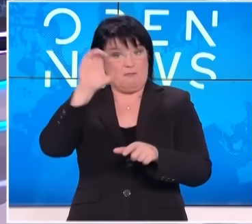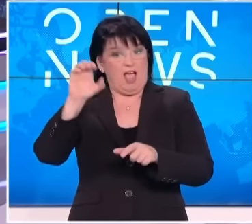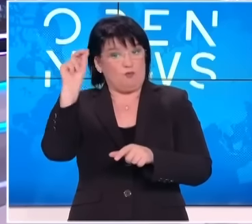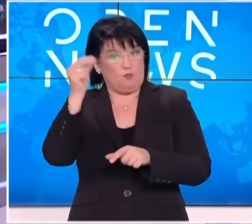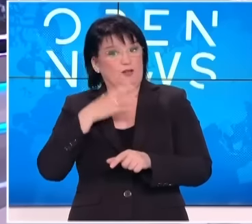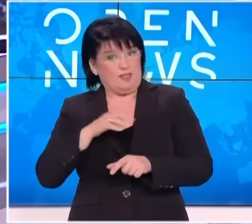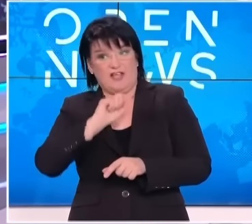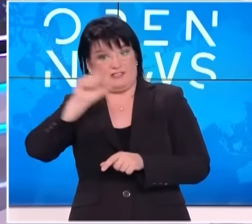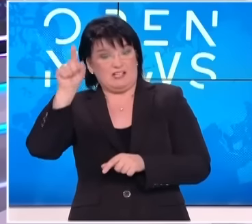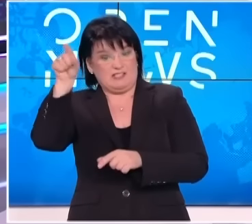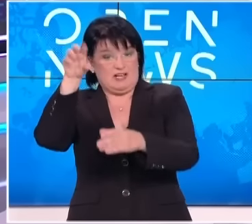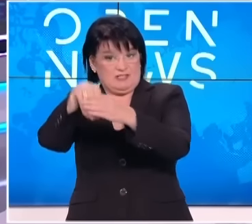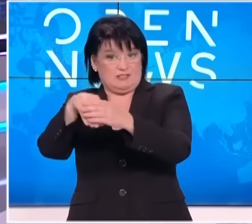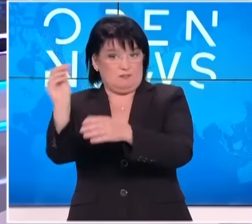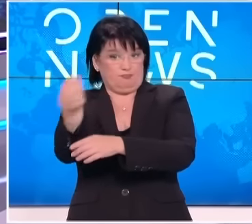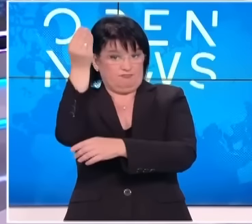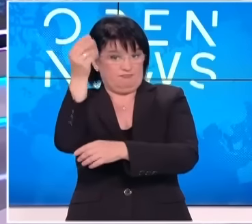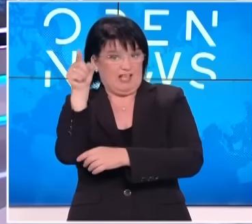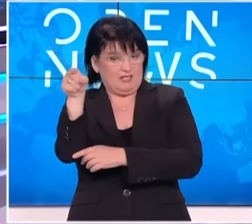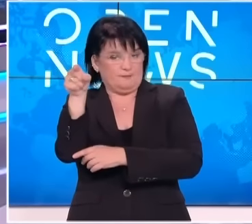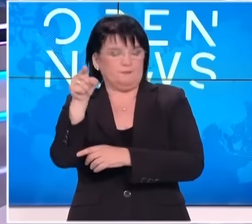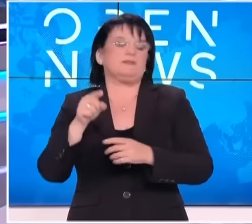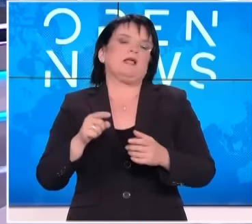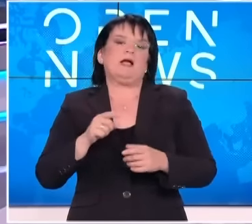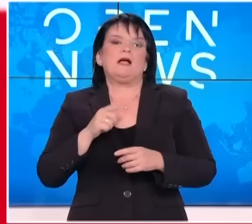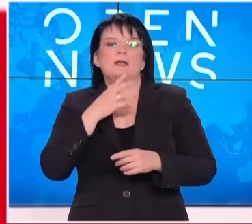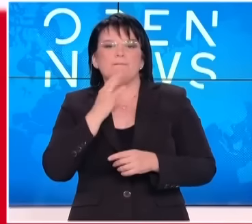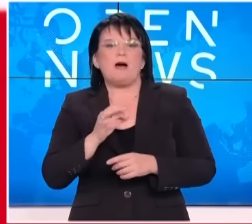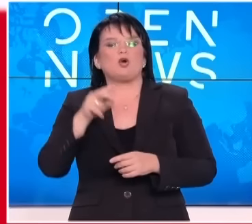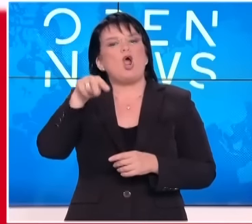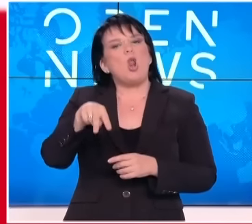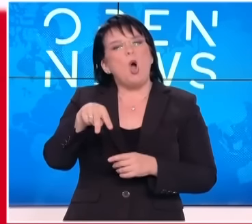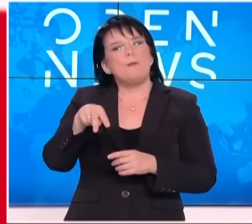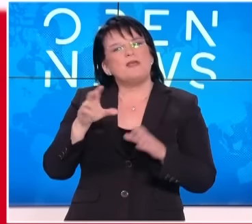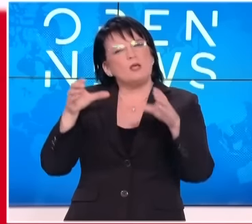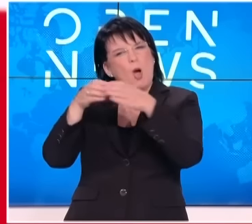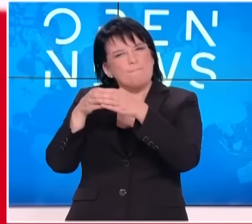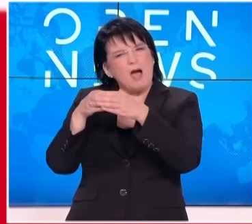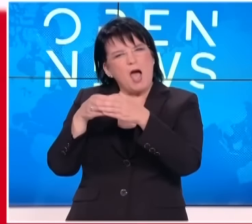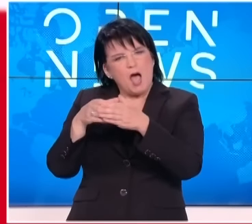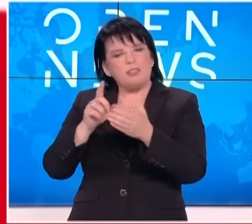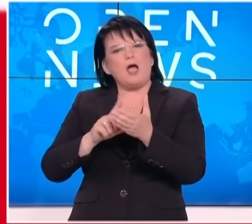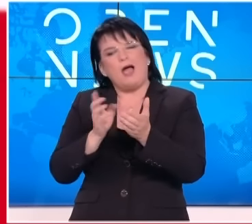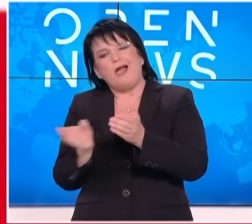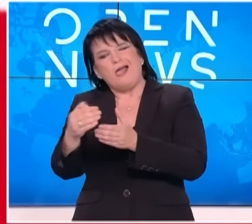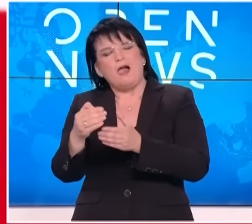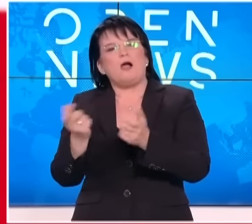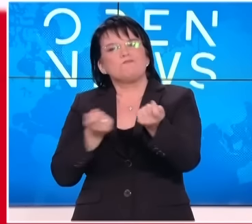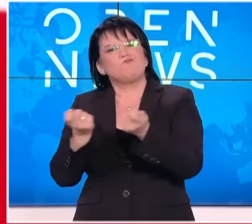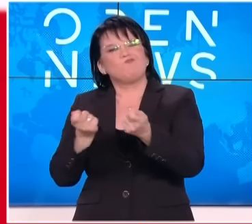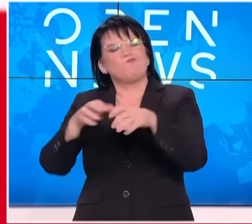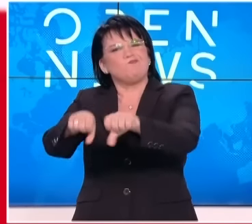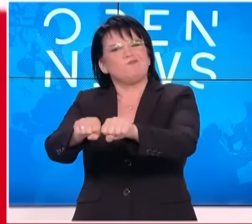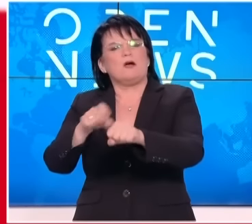ξέρετε τι γίνεται στην ευρωπαϊκή ένωση κυρία αντωνοπούλου υπάρχουν τα loby τα λεγόμενα loby τα οποία νομιμοποιήθηκαν κιόλα με τις